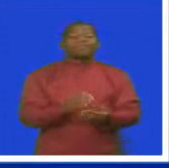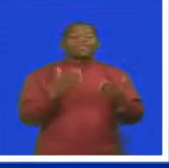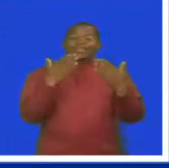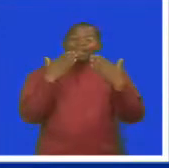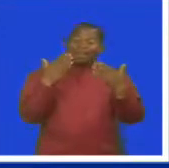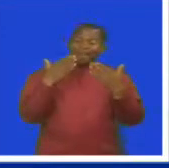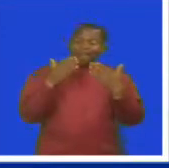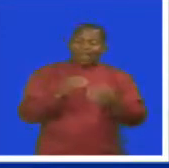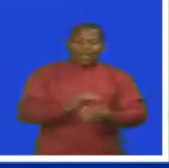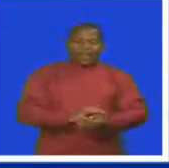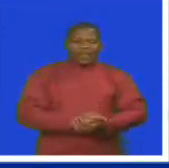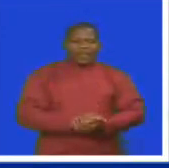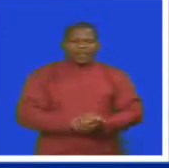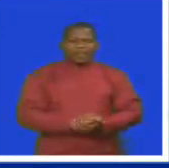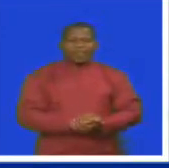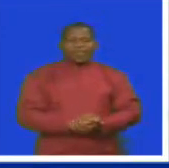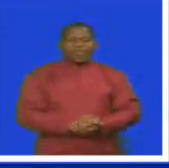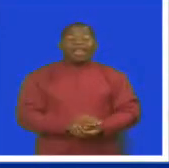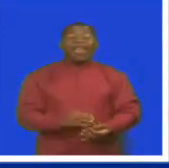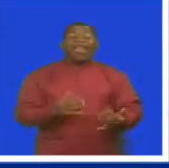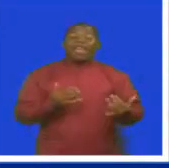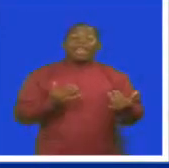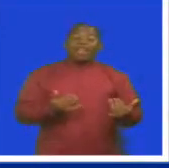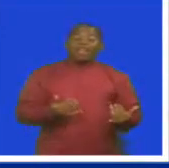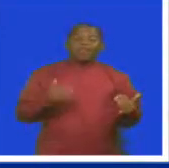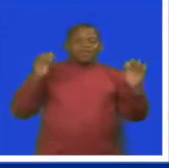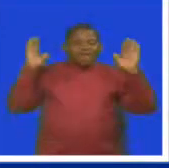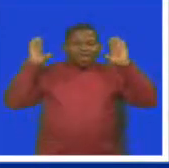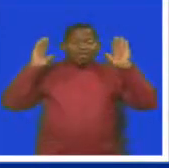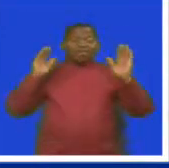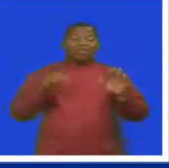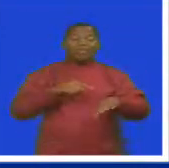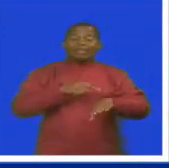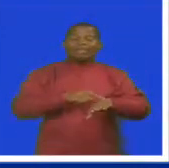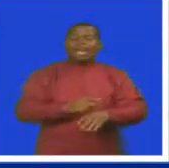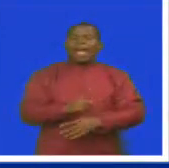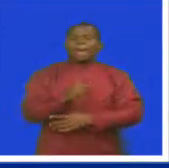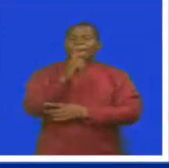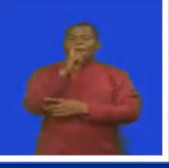mkhulu mala ngamahle behle sethona tindzaba tasemini